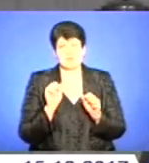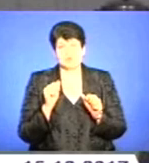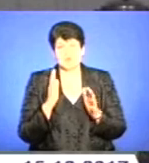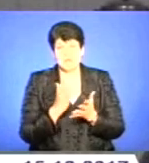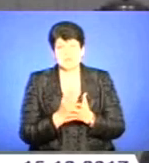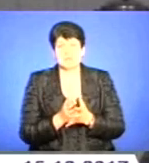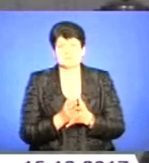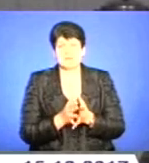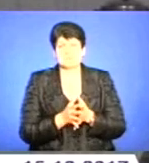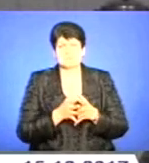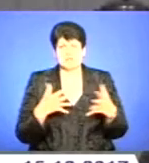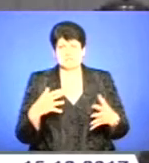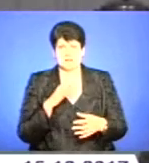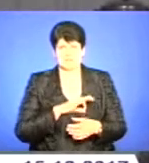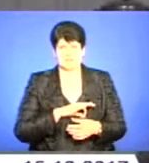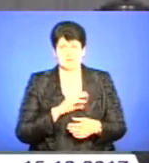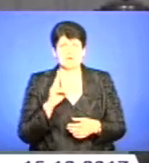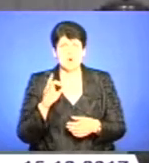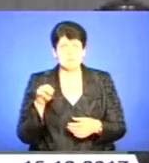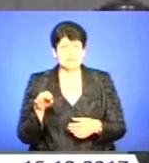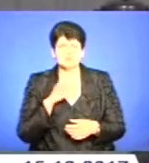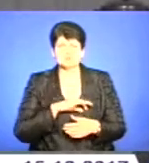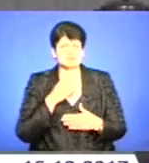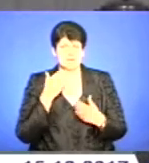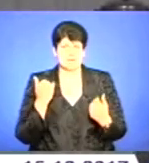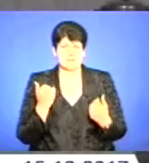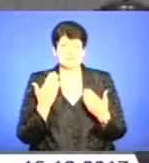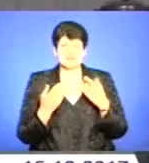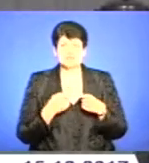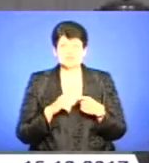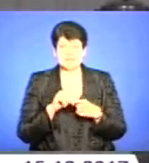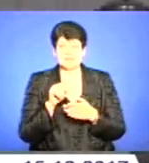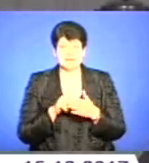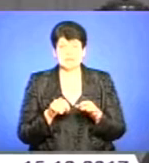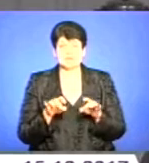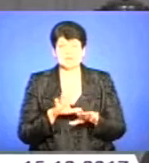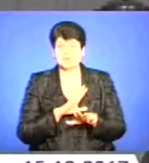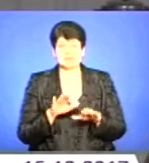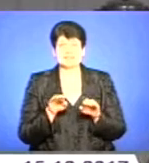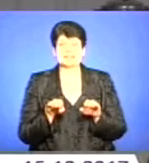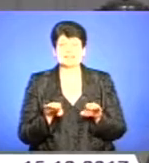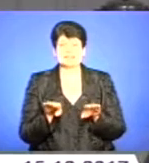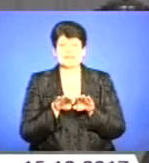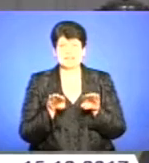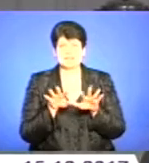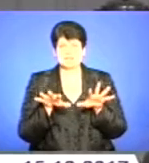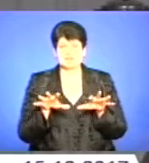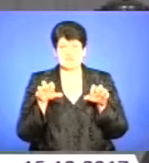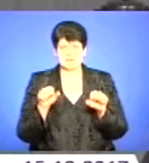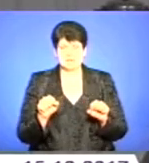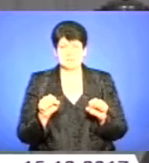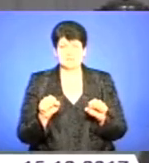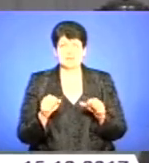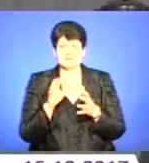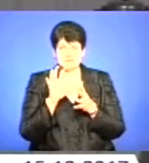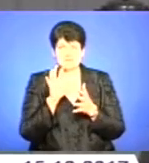Сам кооператив не має ніякого прибутку. От і тому, якщо це не буде вирішено на рівні місцевої влади, це не треба до Києва. Закон вже пише, вже